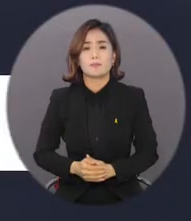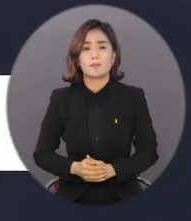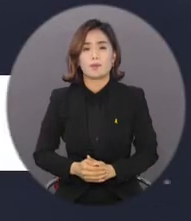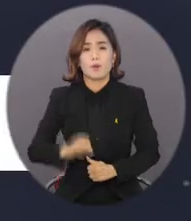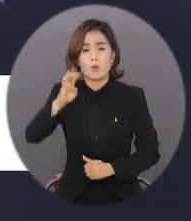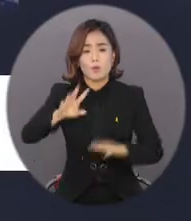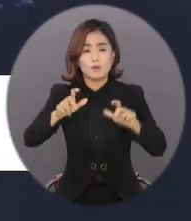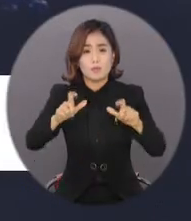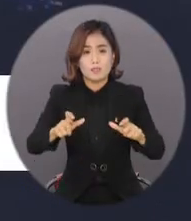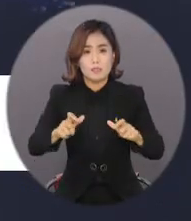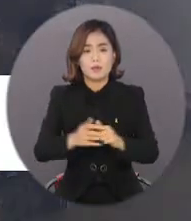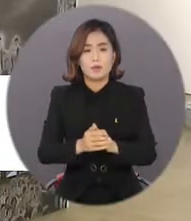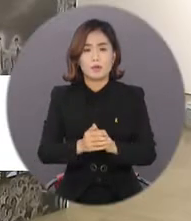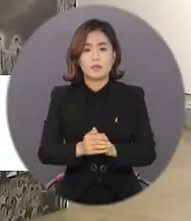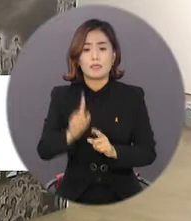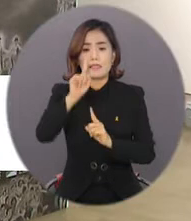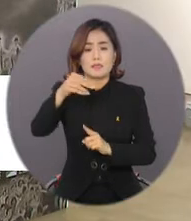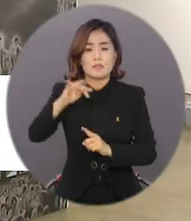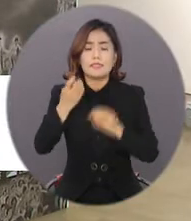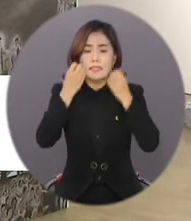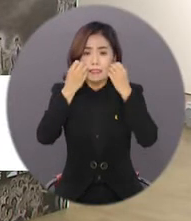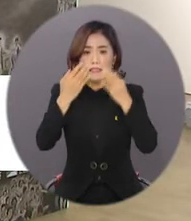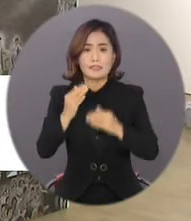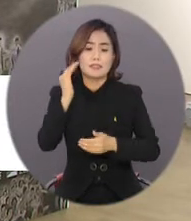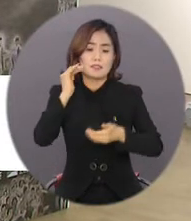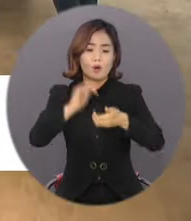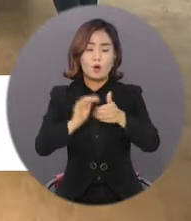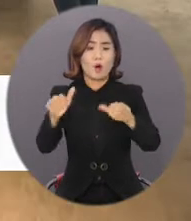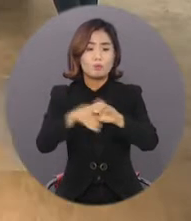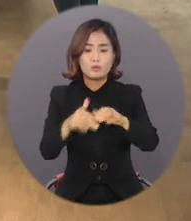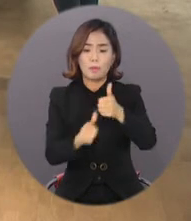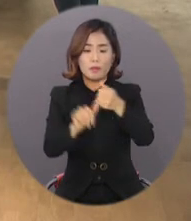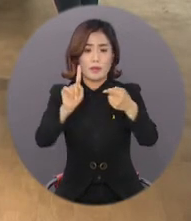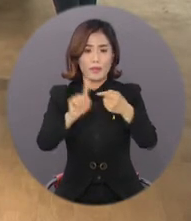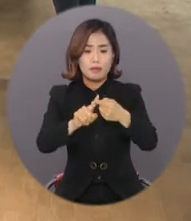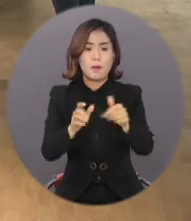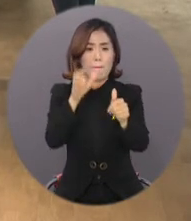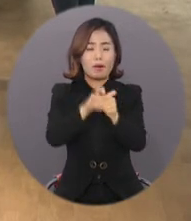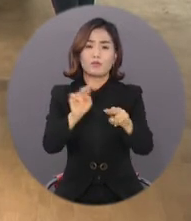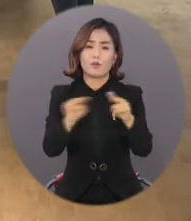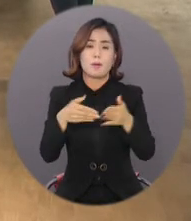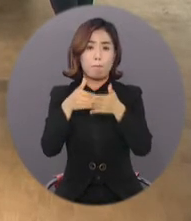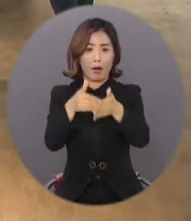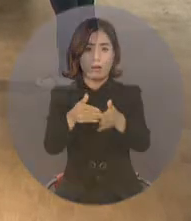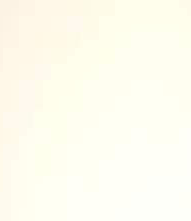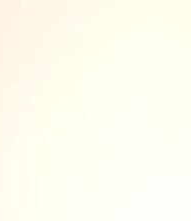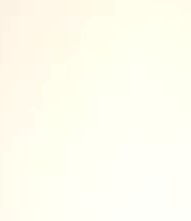광주 지역 시민사회단체가 이경윤 신임 청와대 문화비서관에 대한 임명 철회를 촉구하고 나섰습니다.